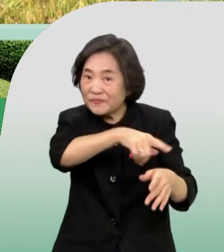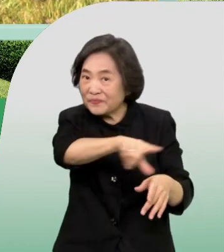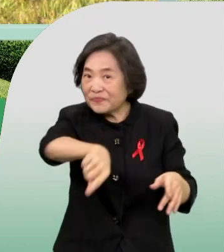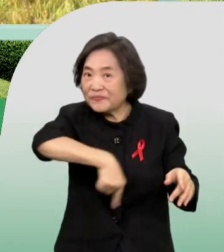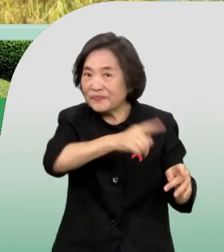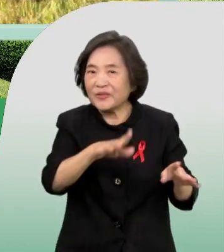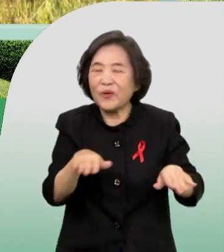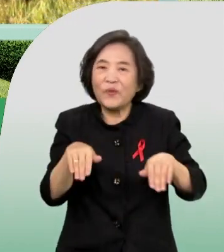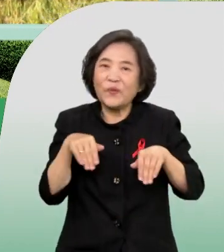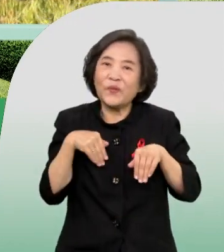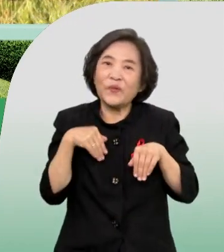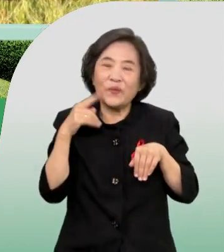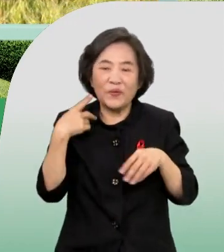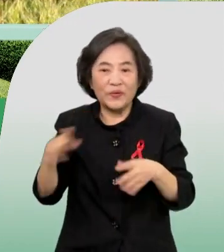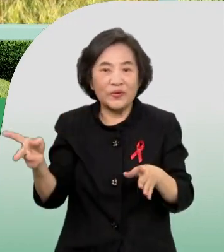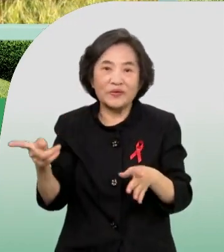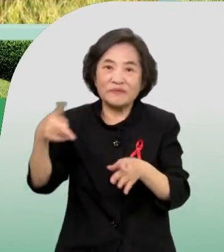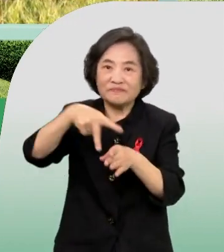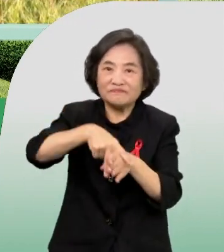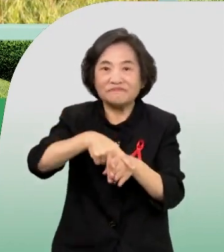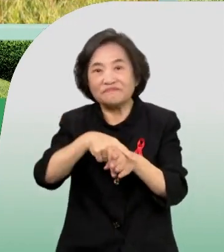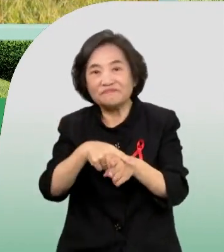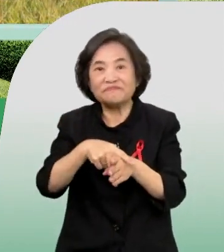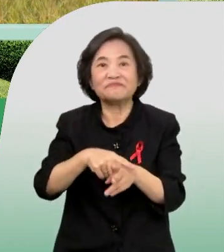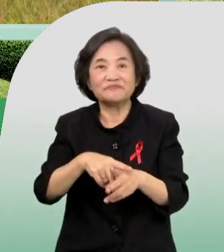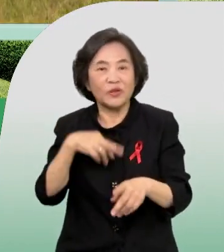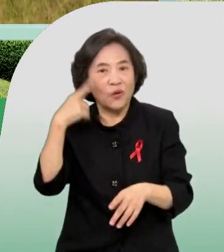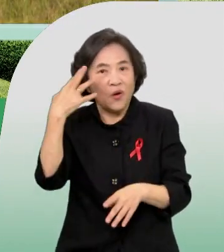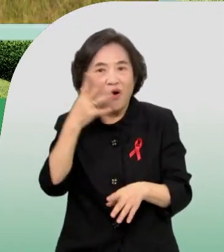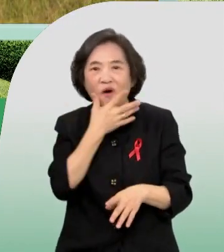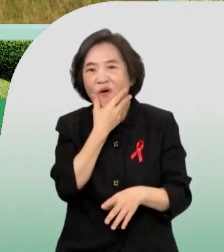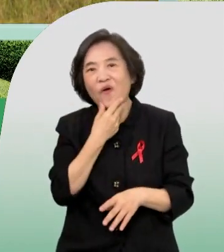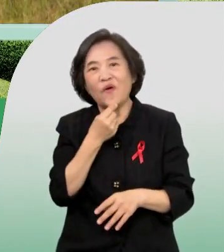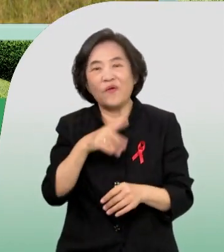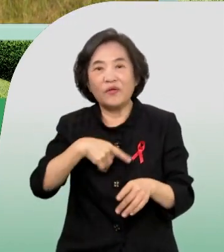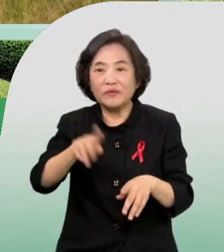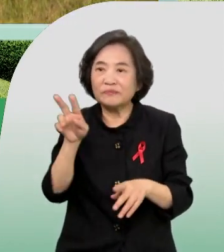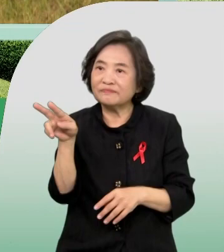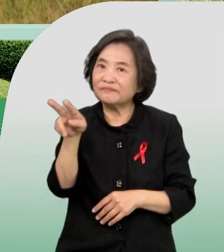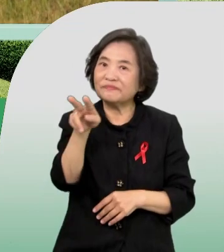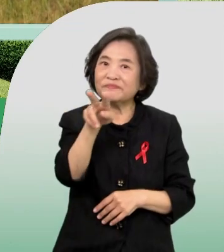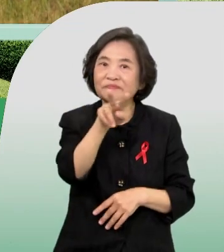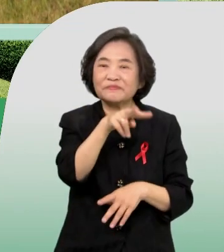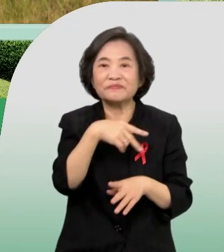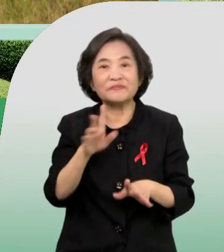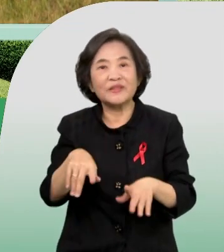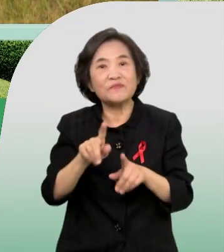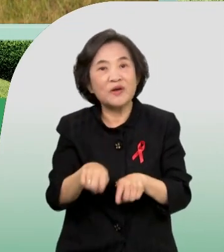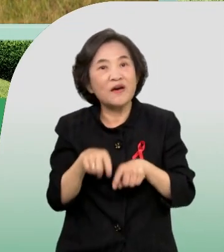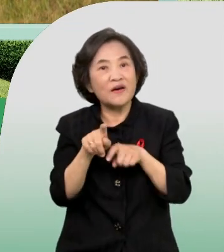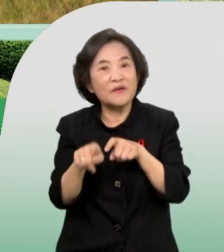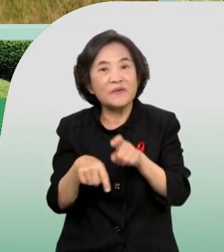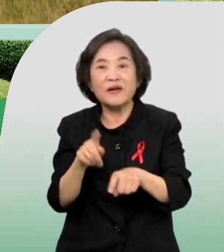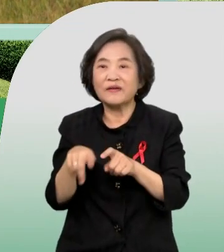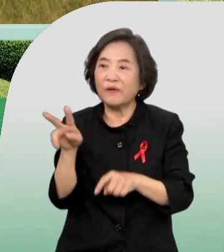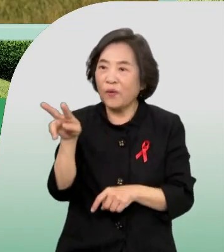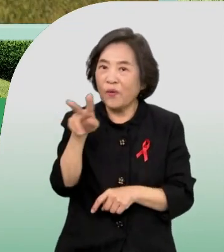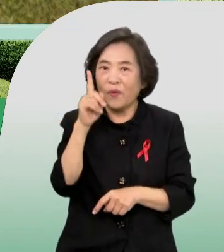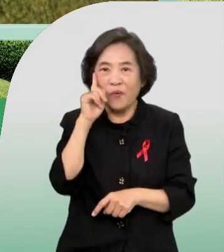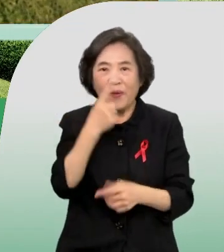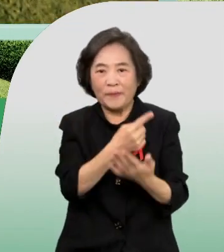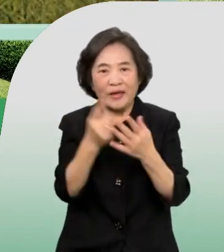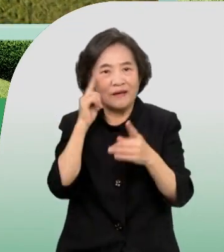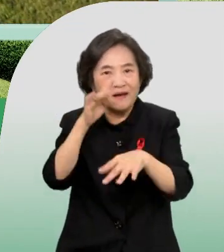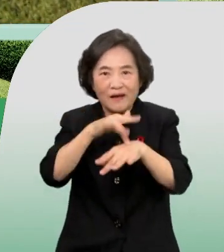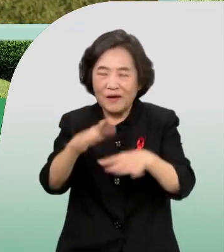马有一道银行都冻粉。记得冰岛马去看冰岛的自然风光，咪是其中一个当初人反